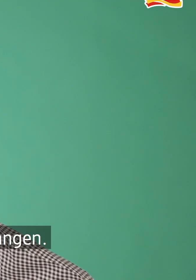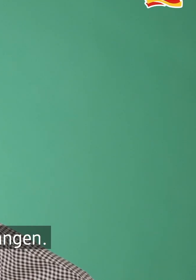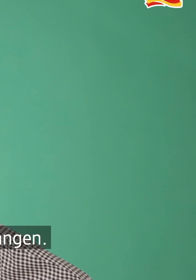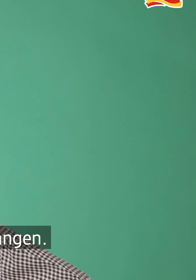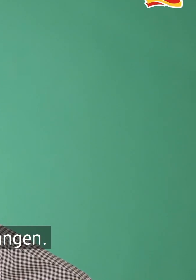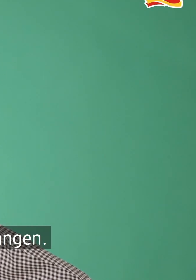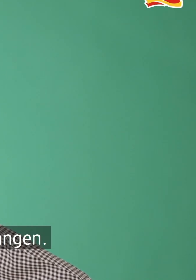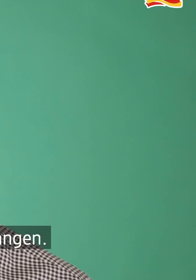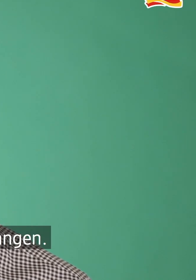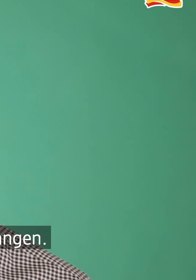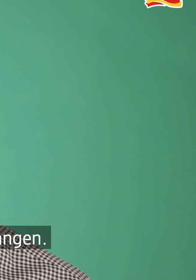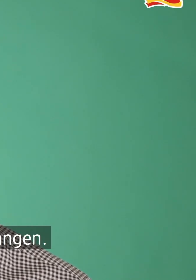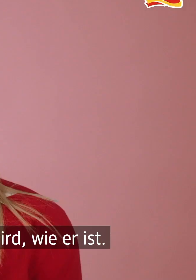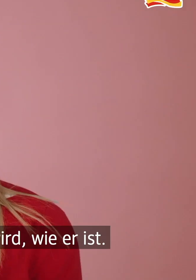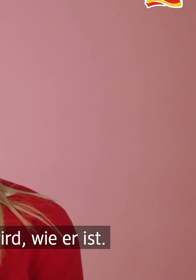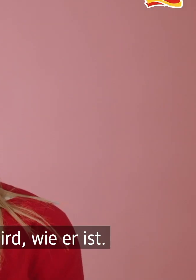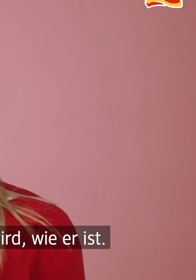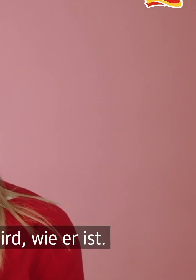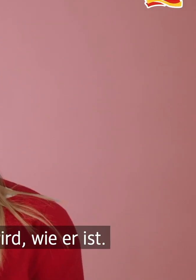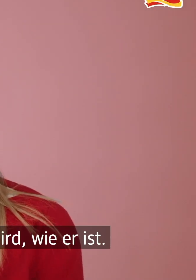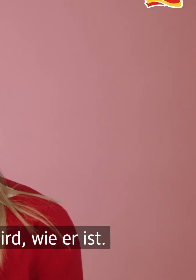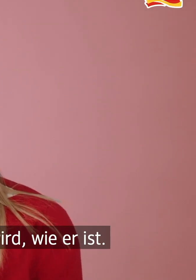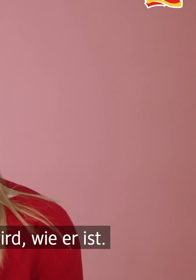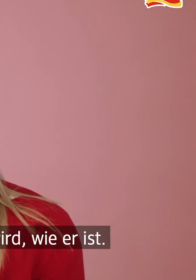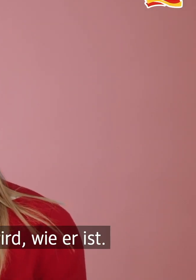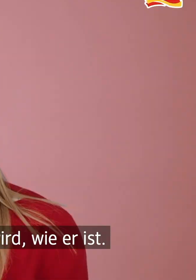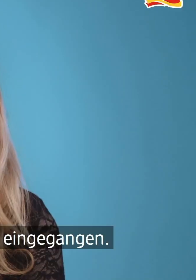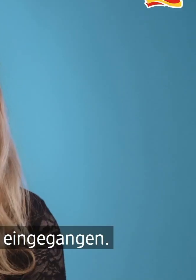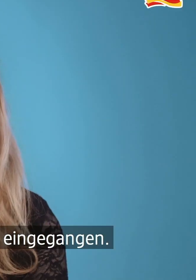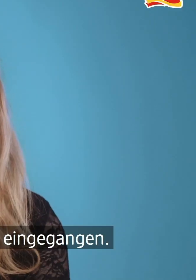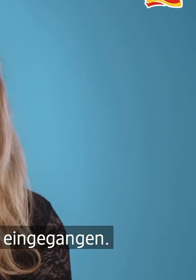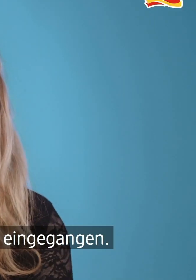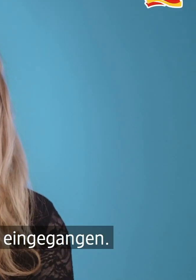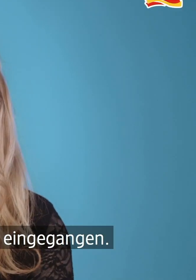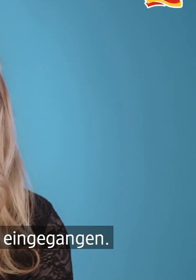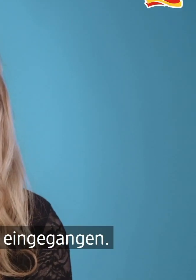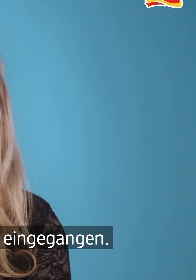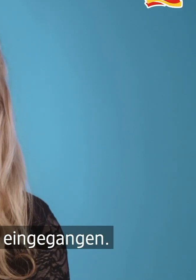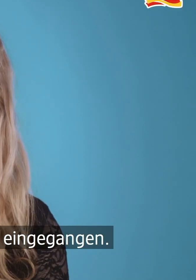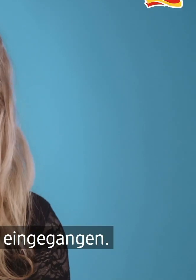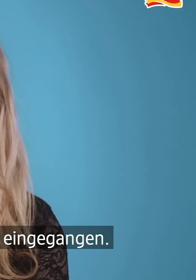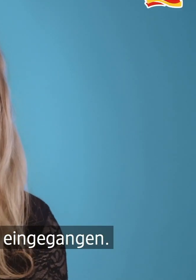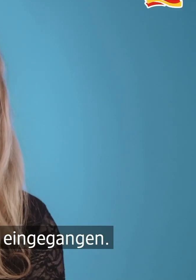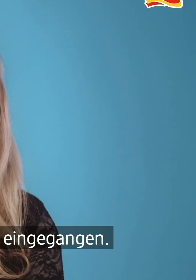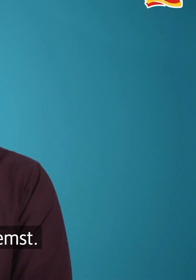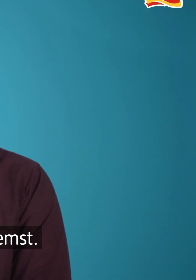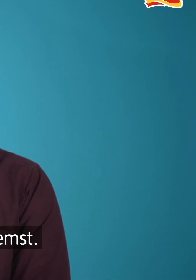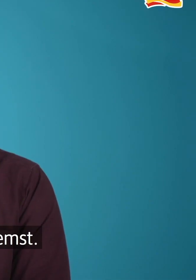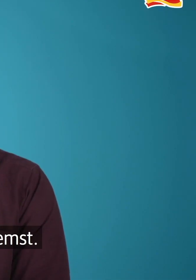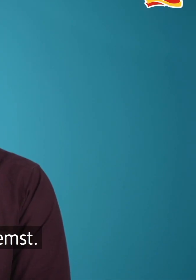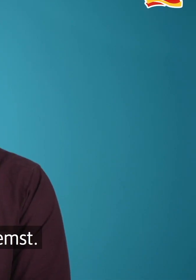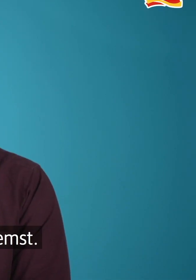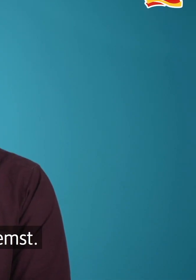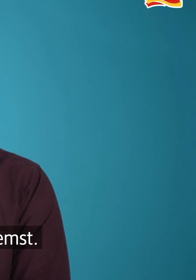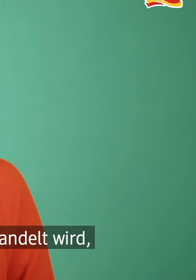im Mittelpunkt in allen Belangen. Dass jeder Mensch so genommen wird, wie er ist. Es wird einfach auf jeden persönlich eingegangen. Man wird